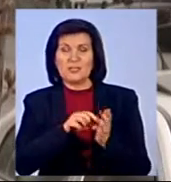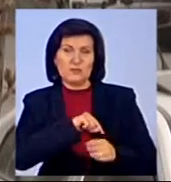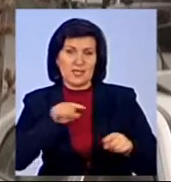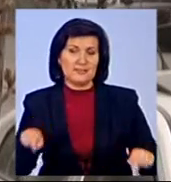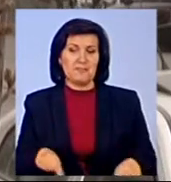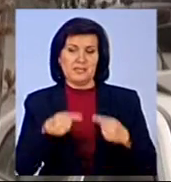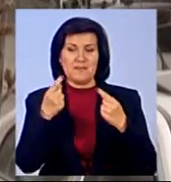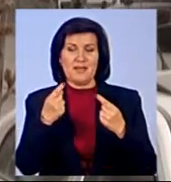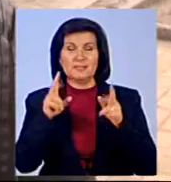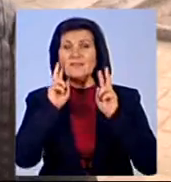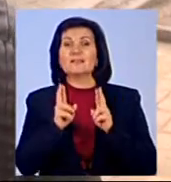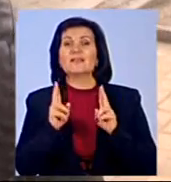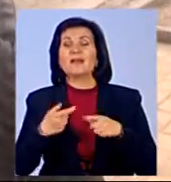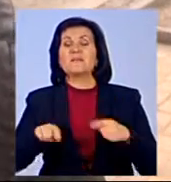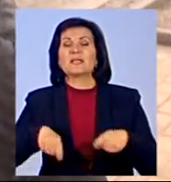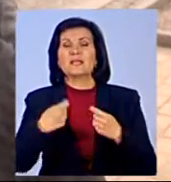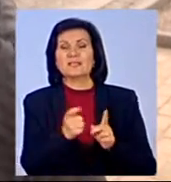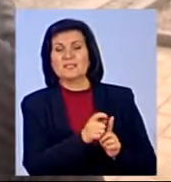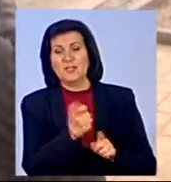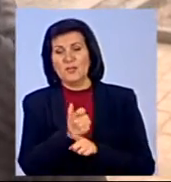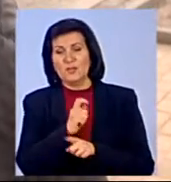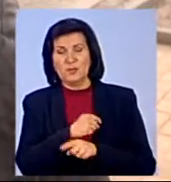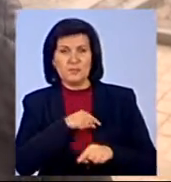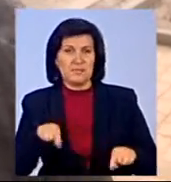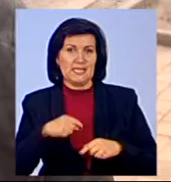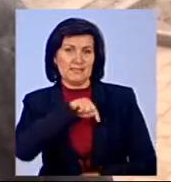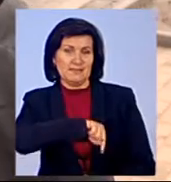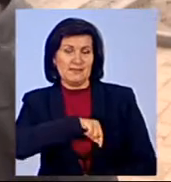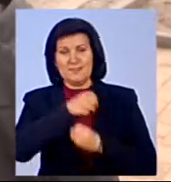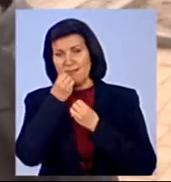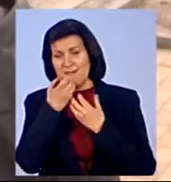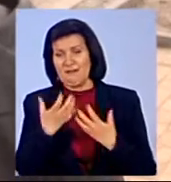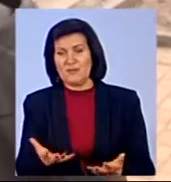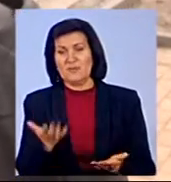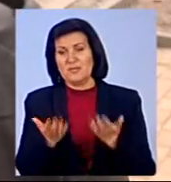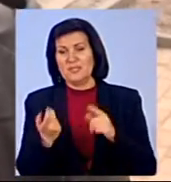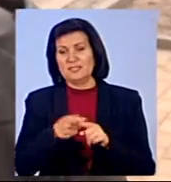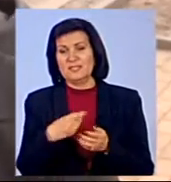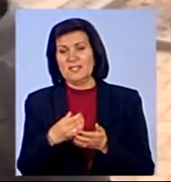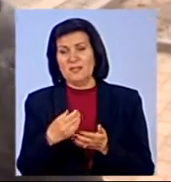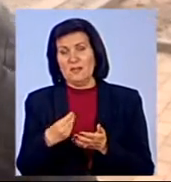настрій піднімається. Не знаю, як це передати словами, але дуже піднесений настрій, дуже гарно. Мабуть, це